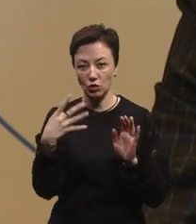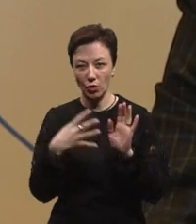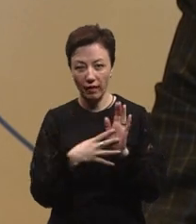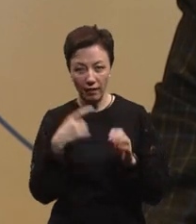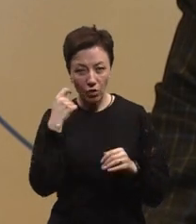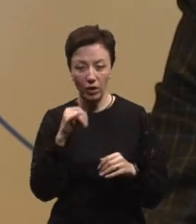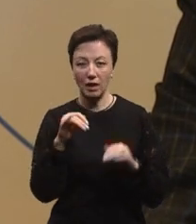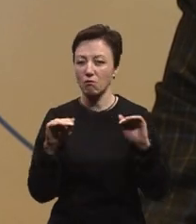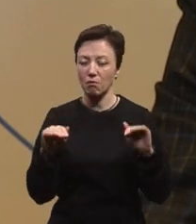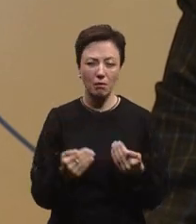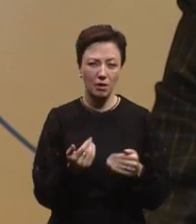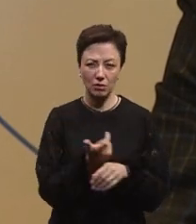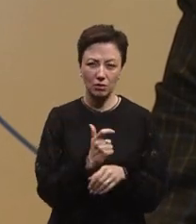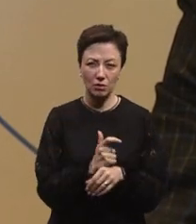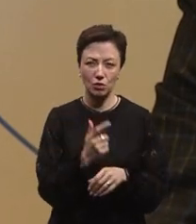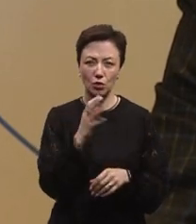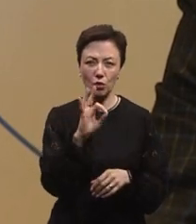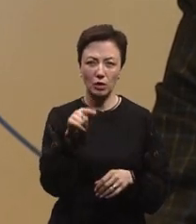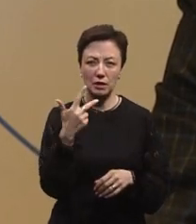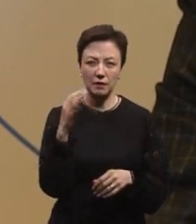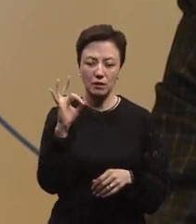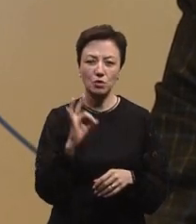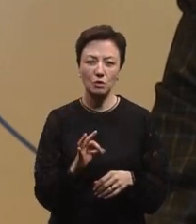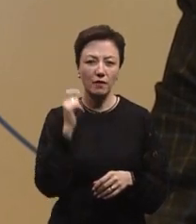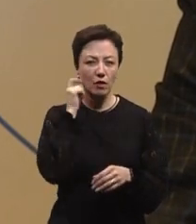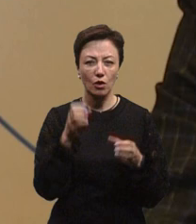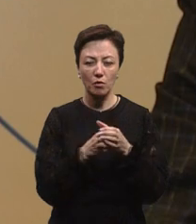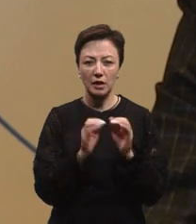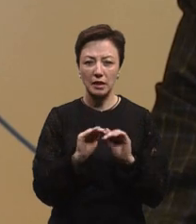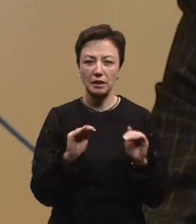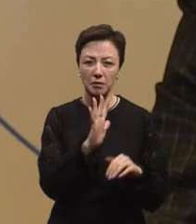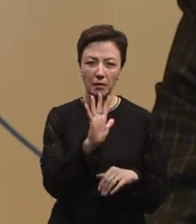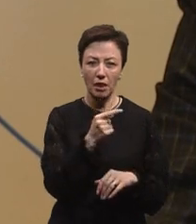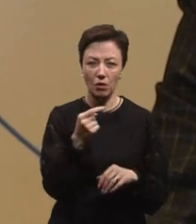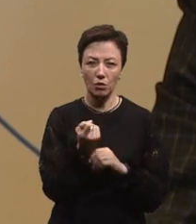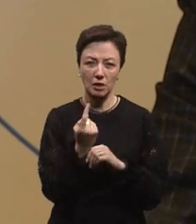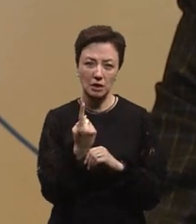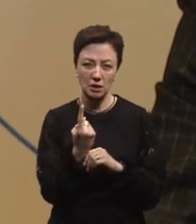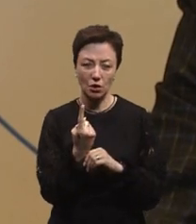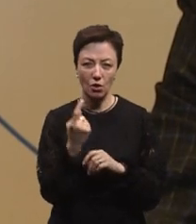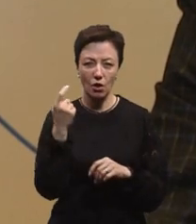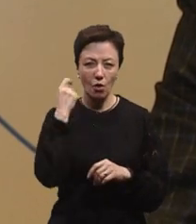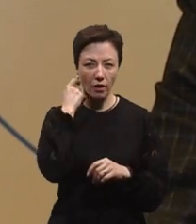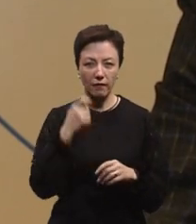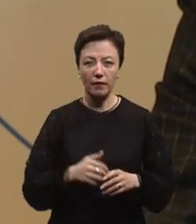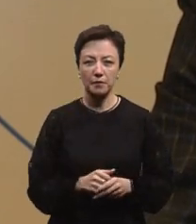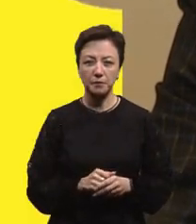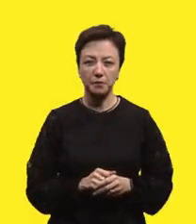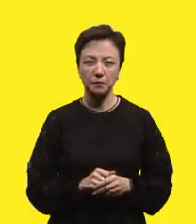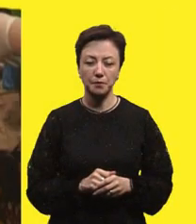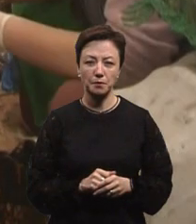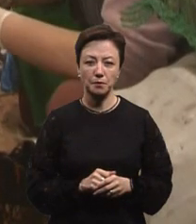і найменше щеплення на 0,3% це вікова група це діти 5-11 5-11 років